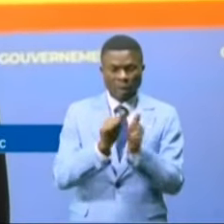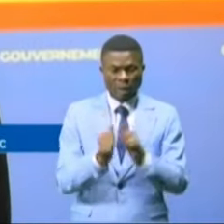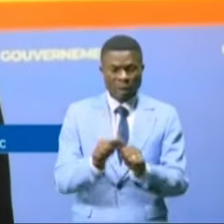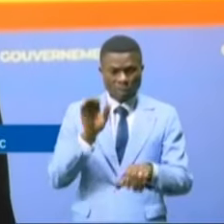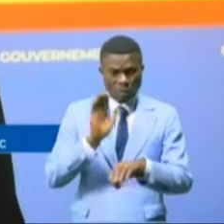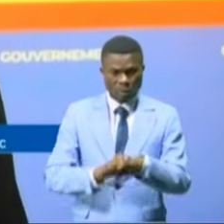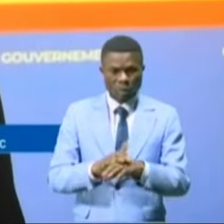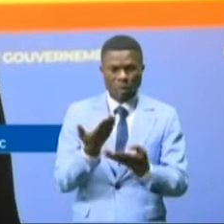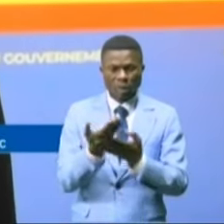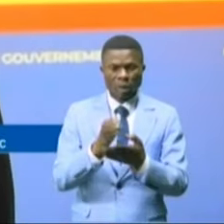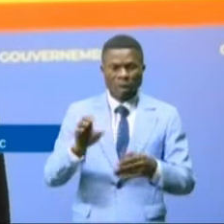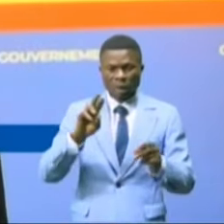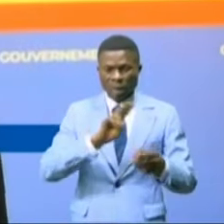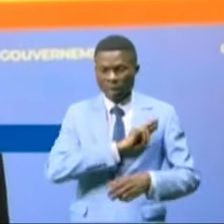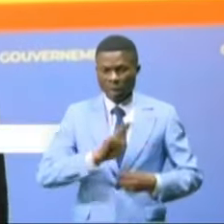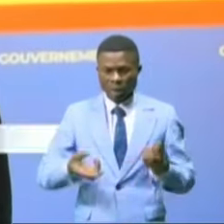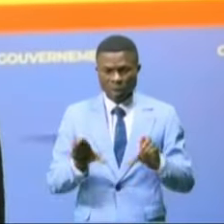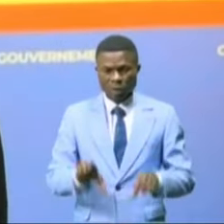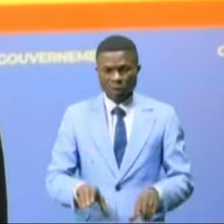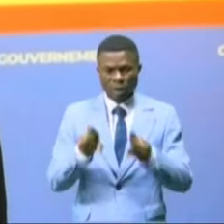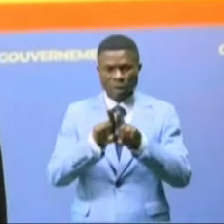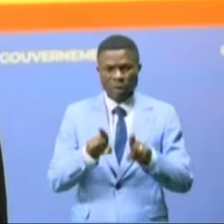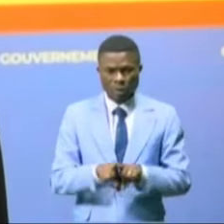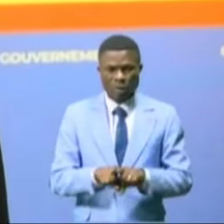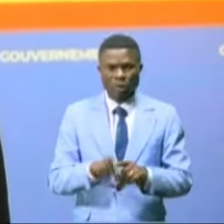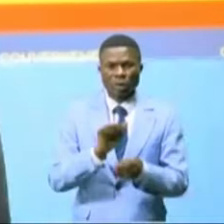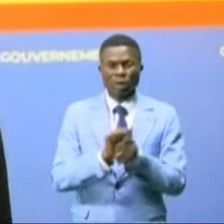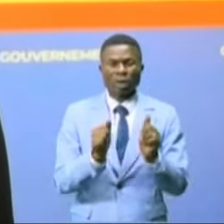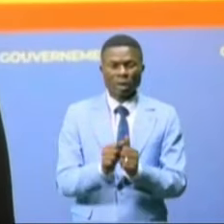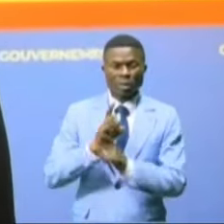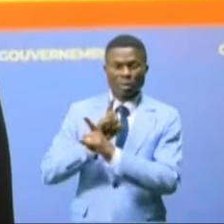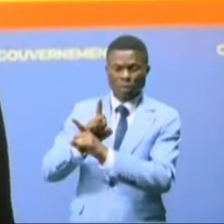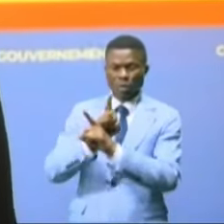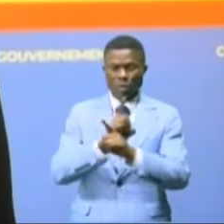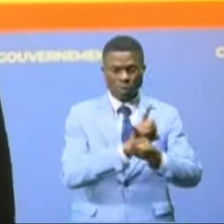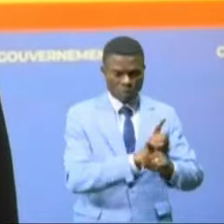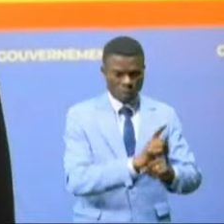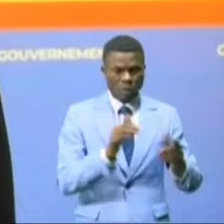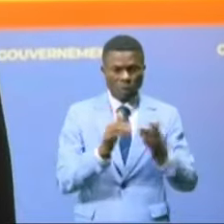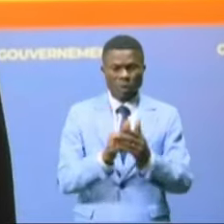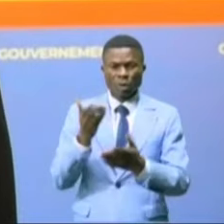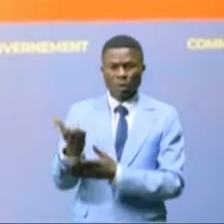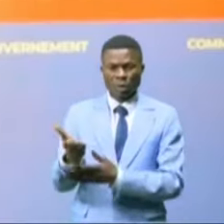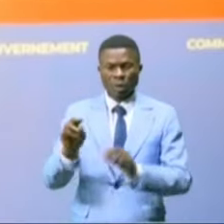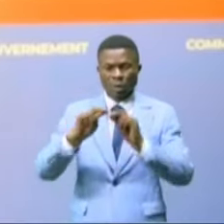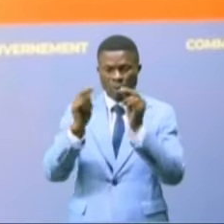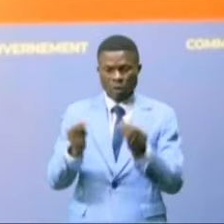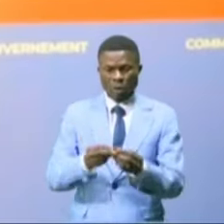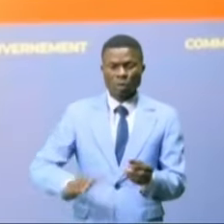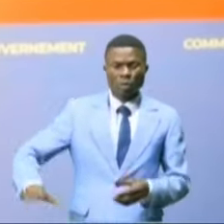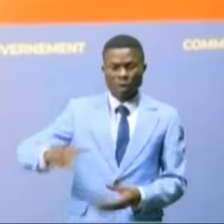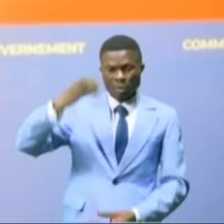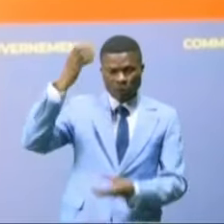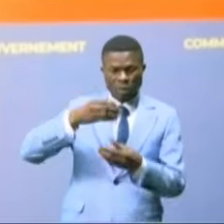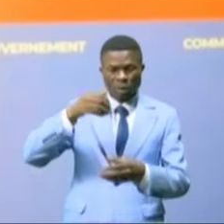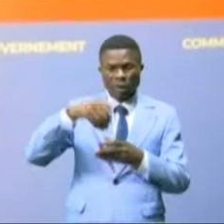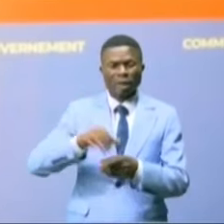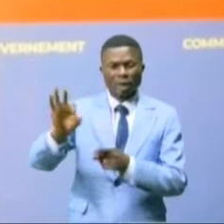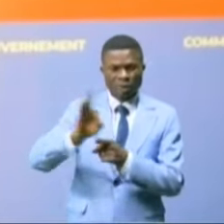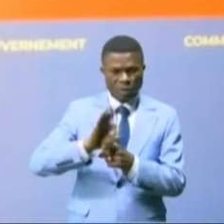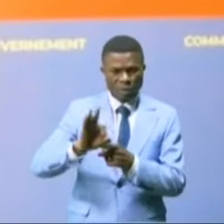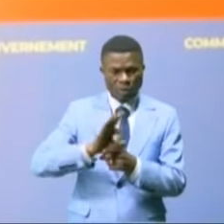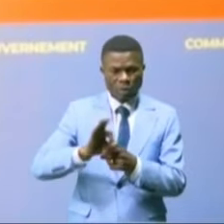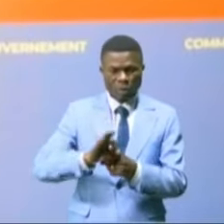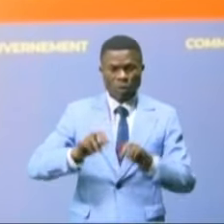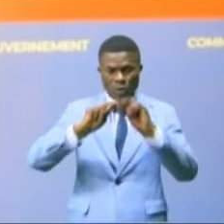auxquels la RDC est confrontée, évidemment, avec ses offensives du M23 et des troupes rwandaises. Il y a d'abord la formation d'une